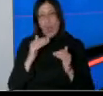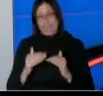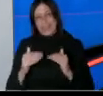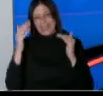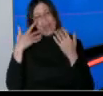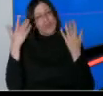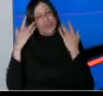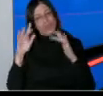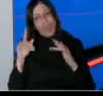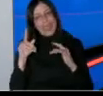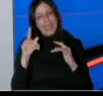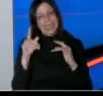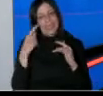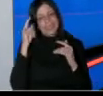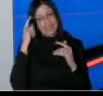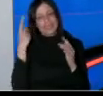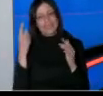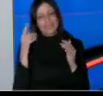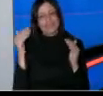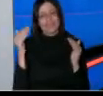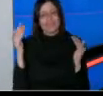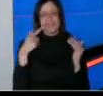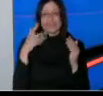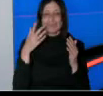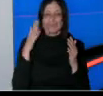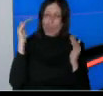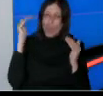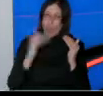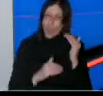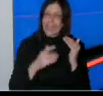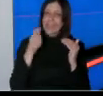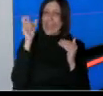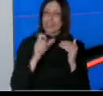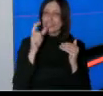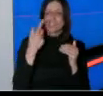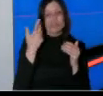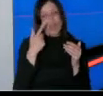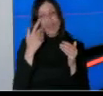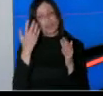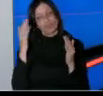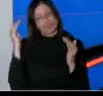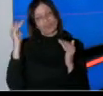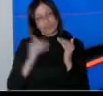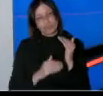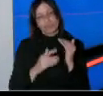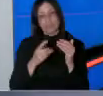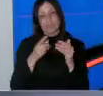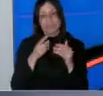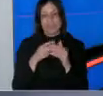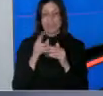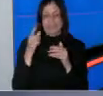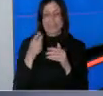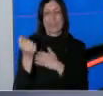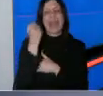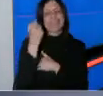הוא גם דואג לקצץ. נכון. יכול להיות שככה הוא מקצץ את כל שדרת הפיקוד בליכוד עצמה. אני חושב שזה